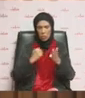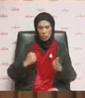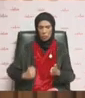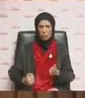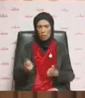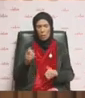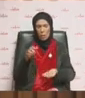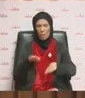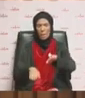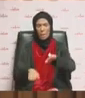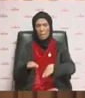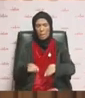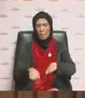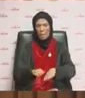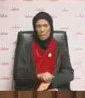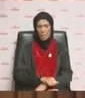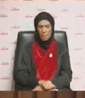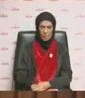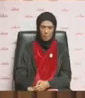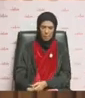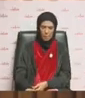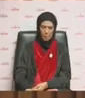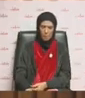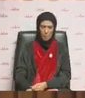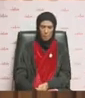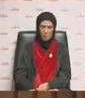ميزانية الدولة أو إضافة حق مساحة الدولة.